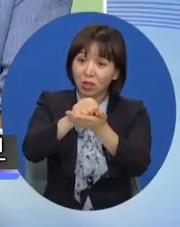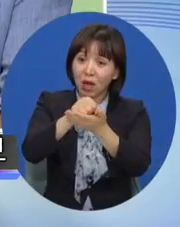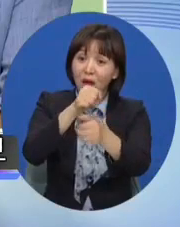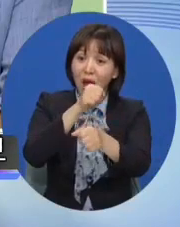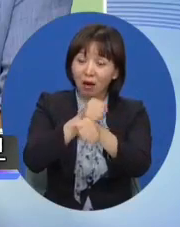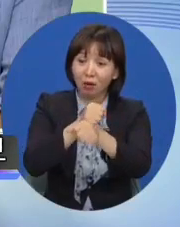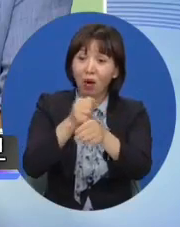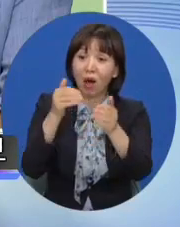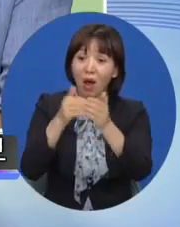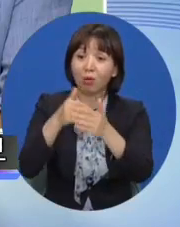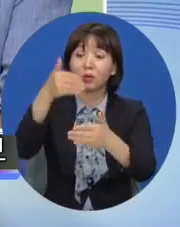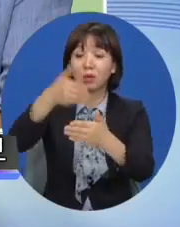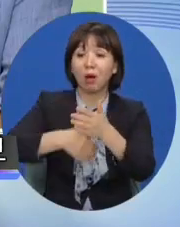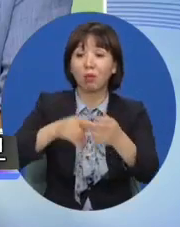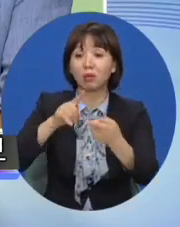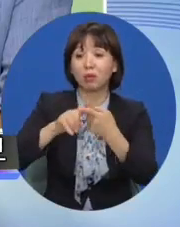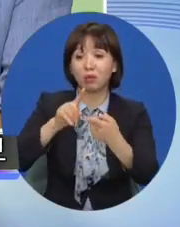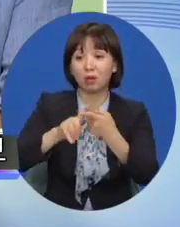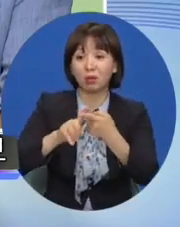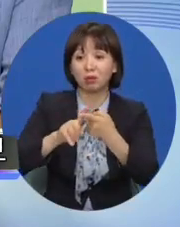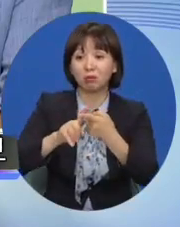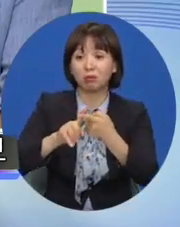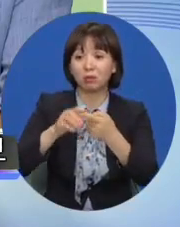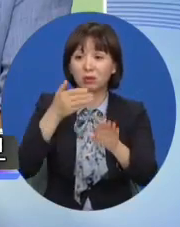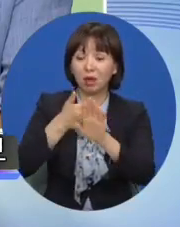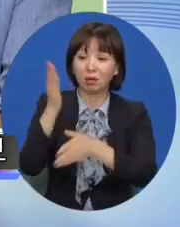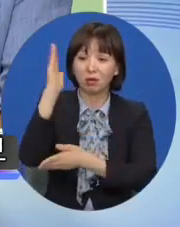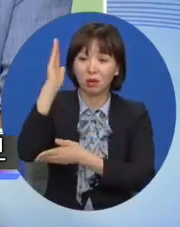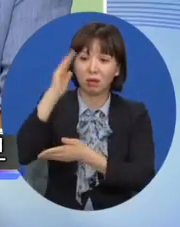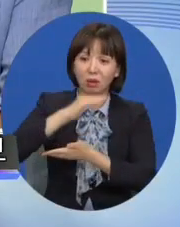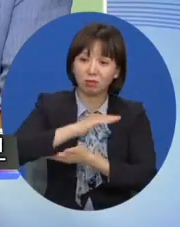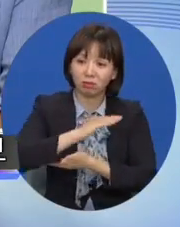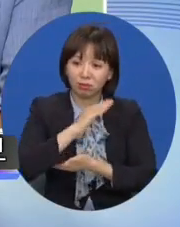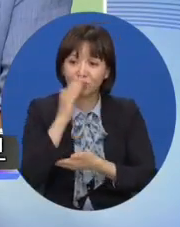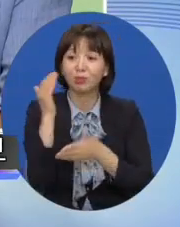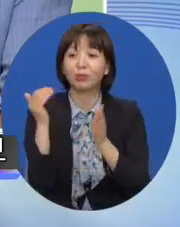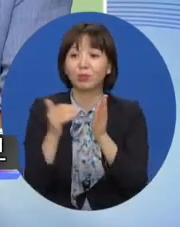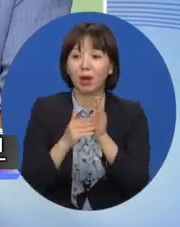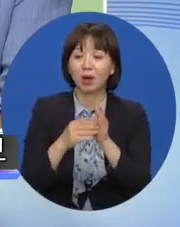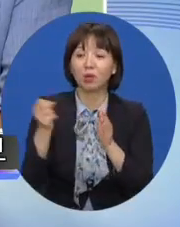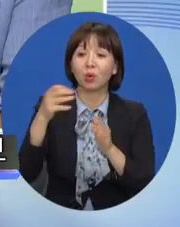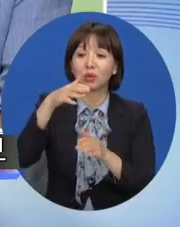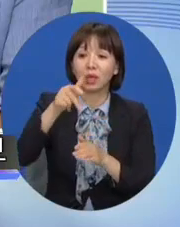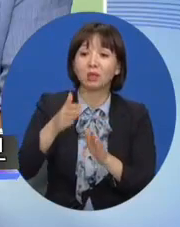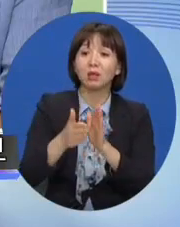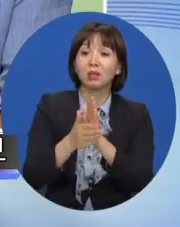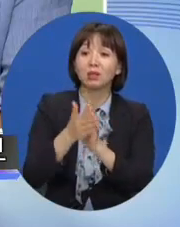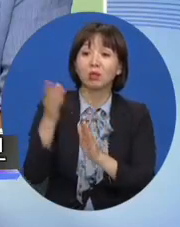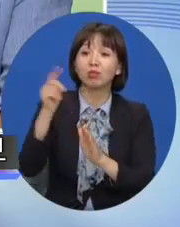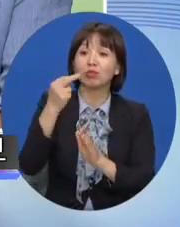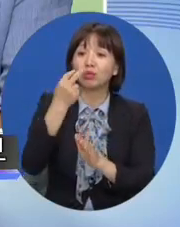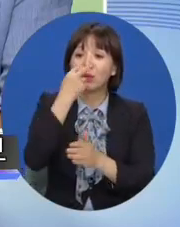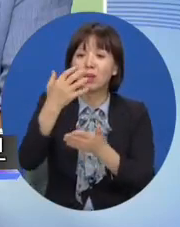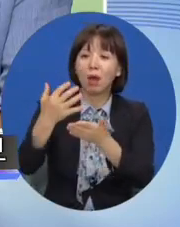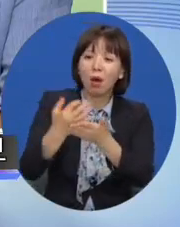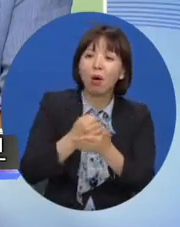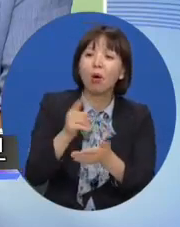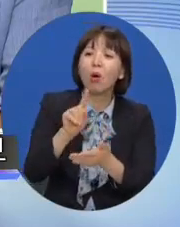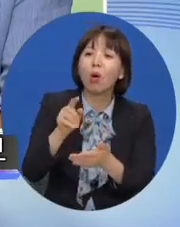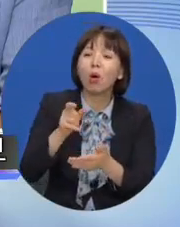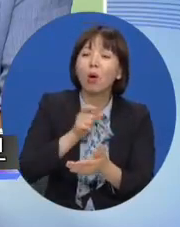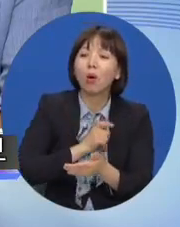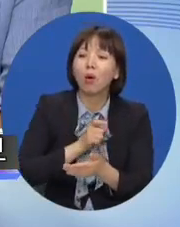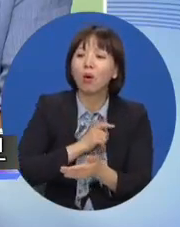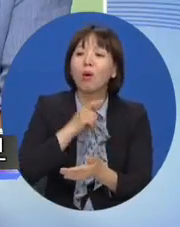하고 나머지는 서론만 그냥 쫙 늘어났어. 그리고 또 제천시가 뭔 냄새가 그렇게 펑펑 난다는